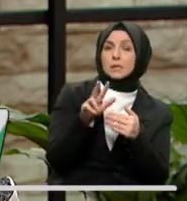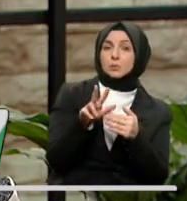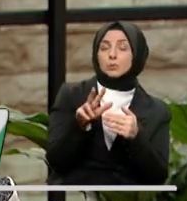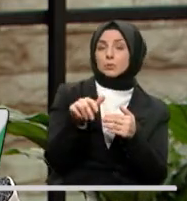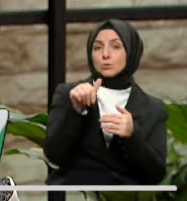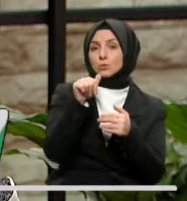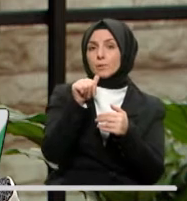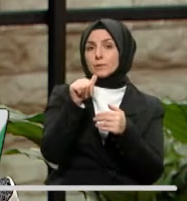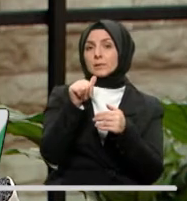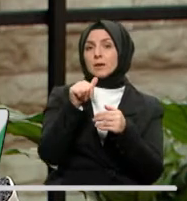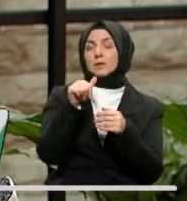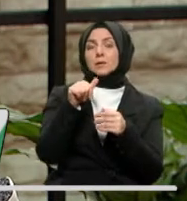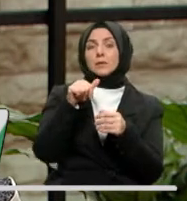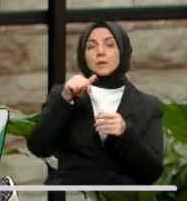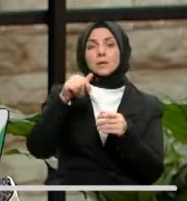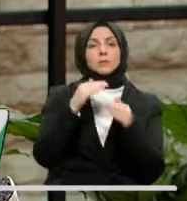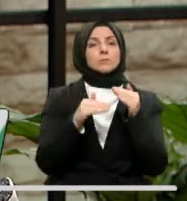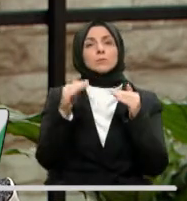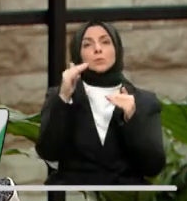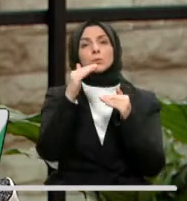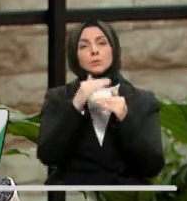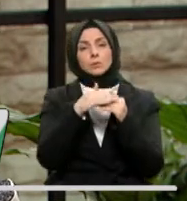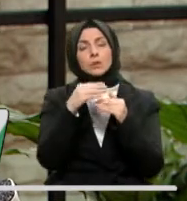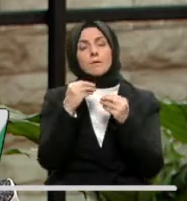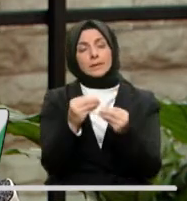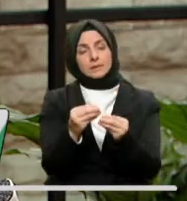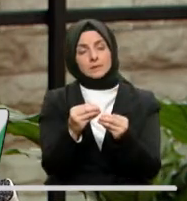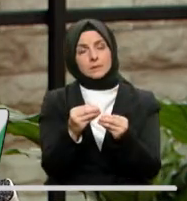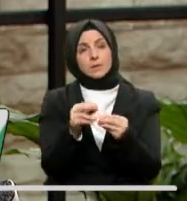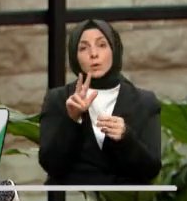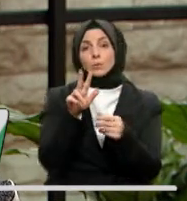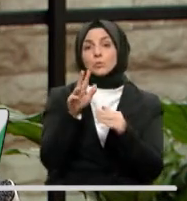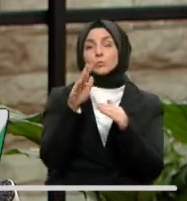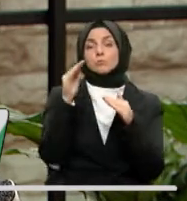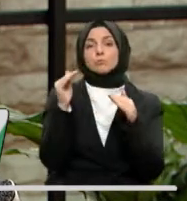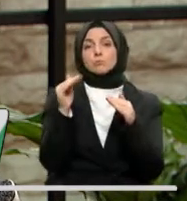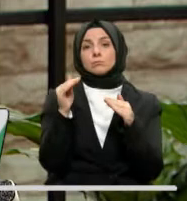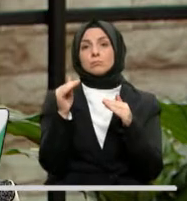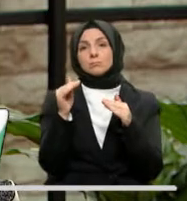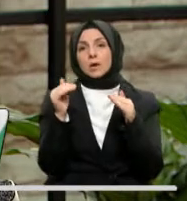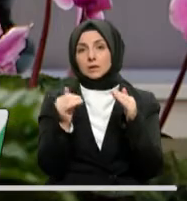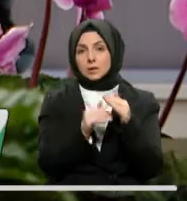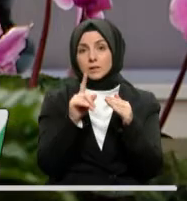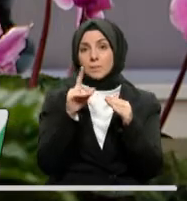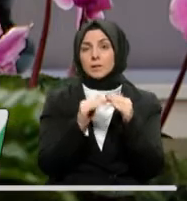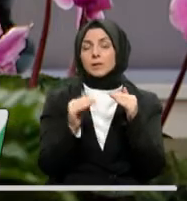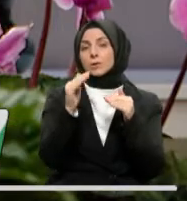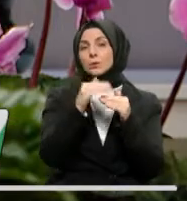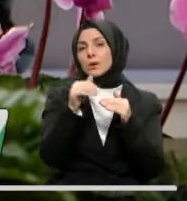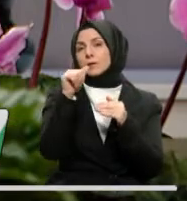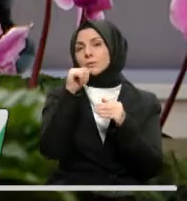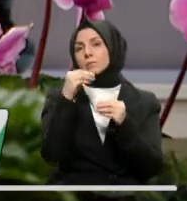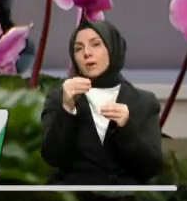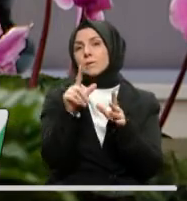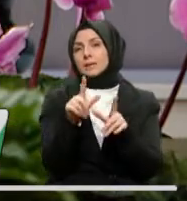sulamada yukarıdan verir suyunuzu bu şekilde 3 yukarıda bir aşağıda bu şekilde akıllarına kalabilir bizim izleyicilerin Peki orkideler